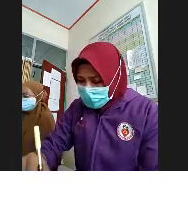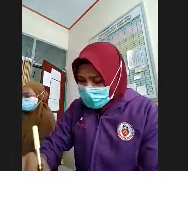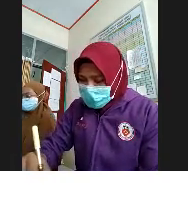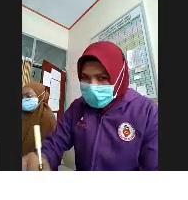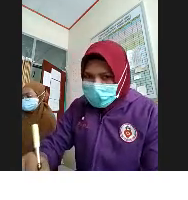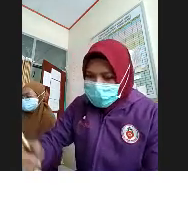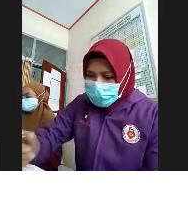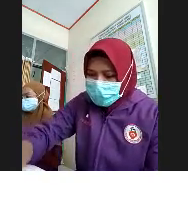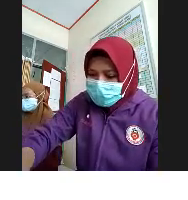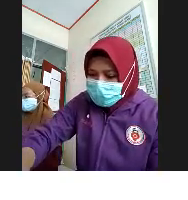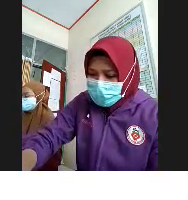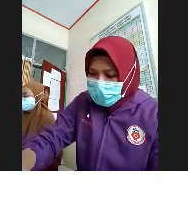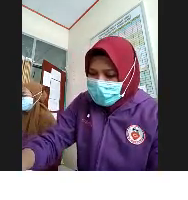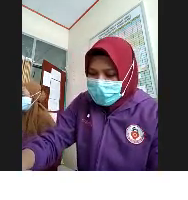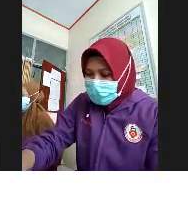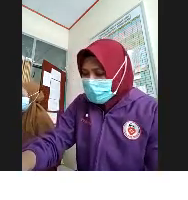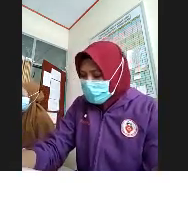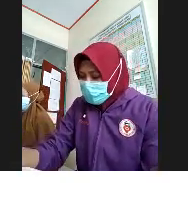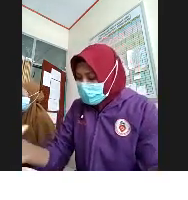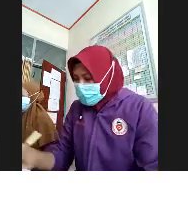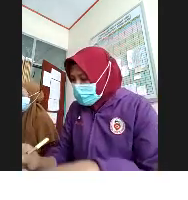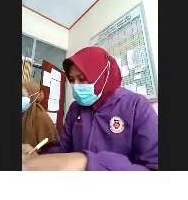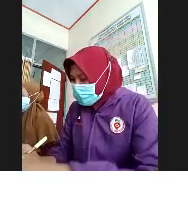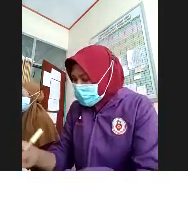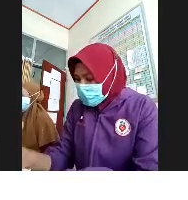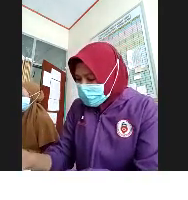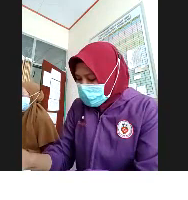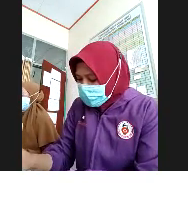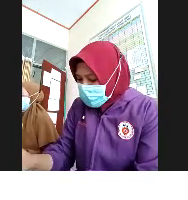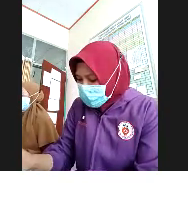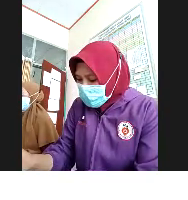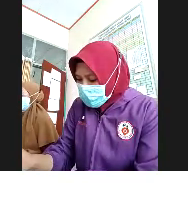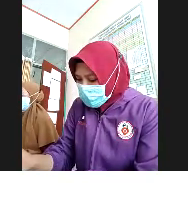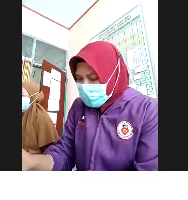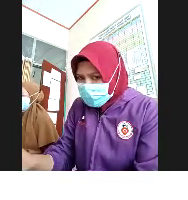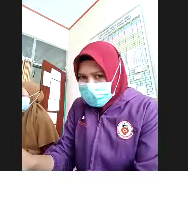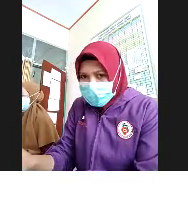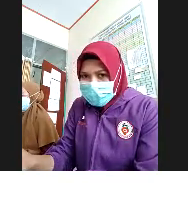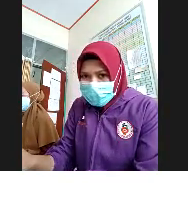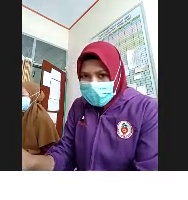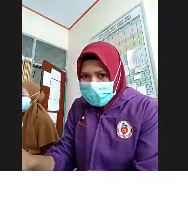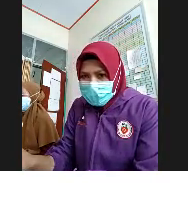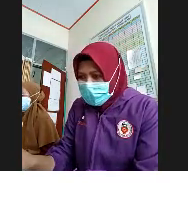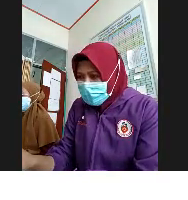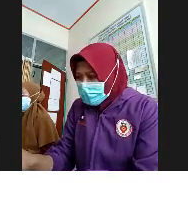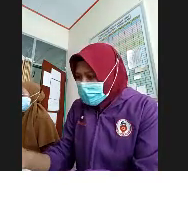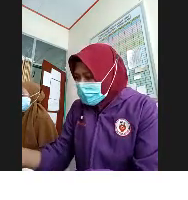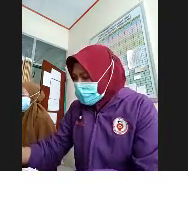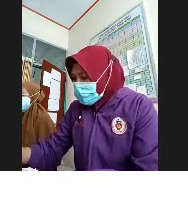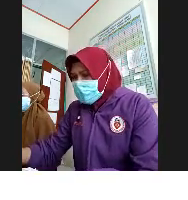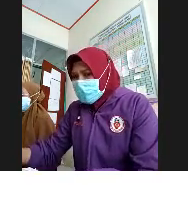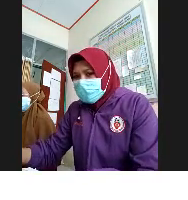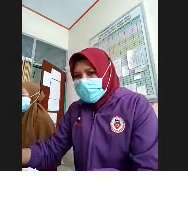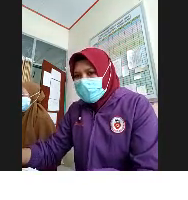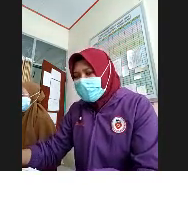Jika tidak sesuai dengan protokol kesehatan COVID, jangan ragu untuk sampaikan kepada panitia dan Anda hanya mengikuti